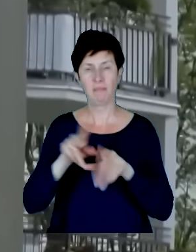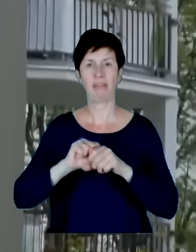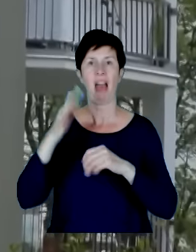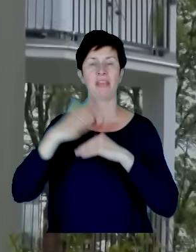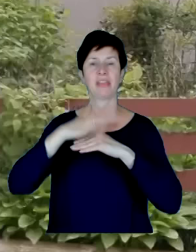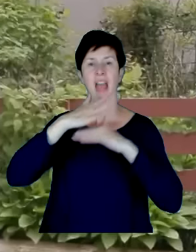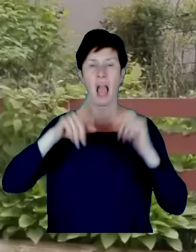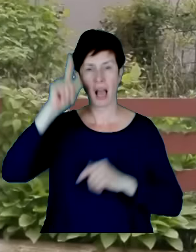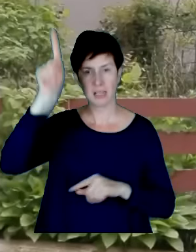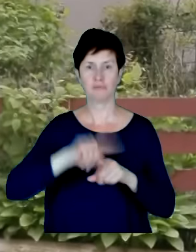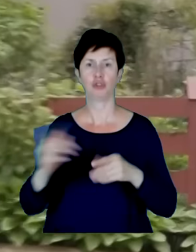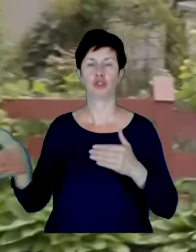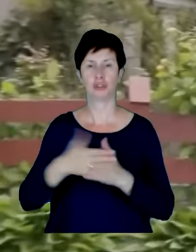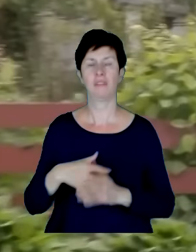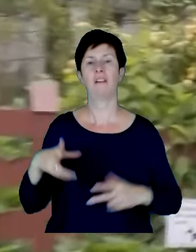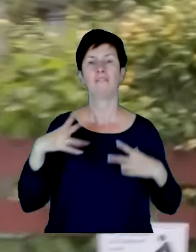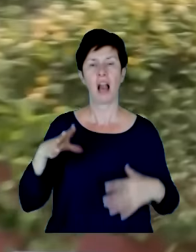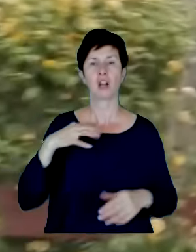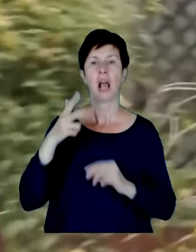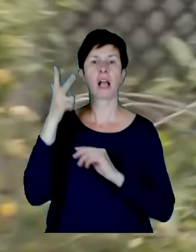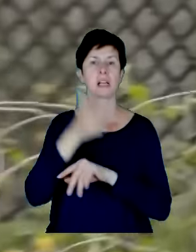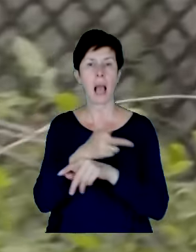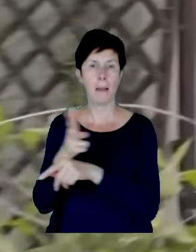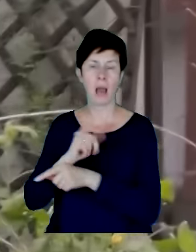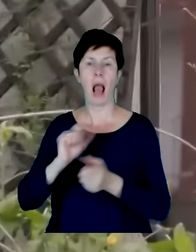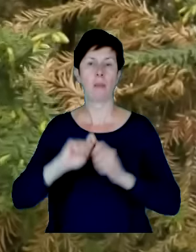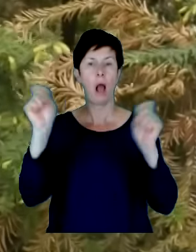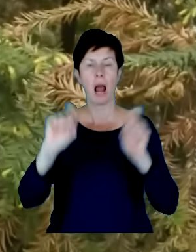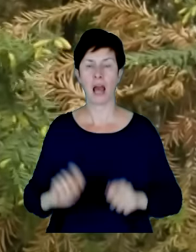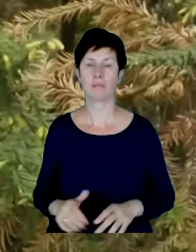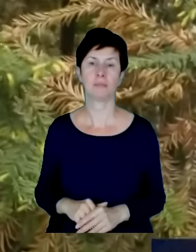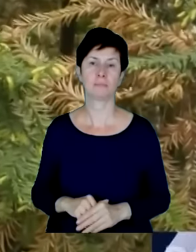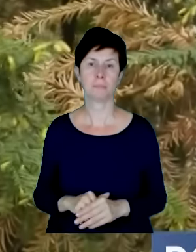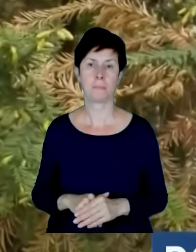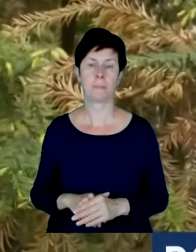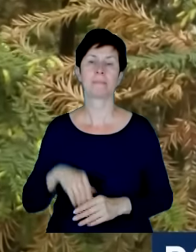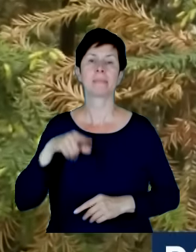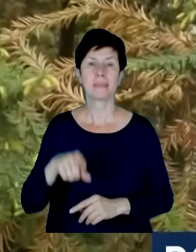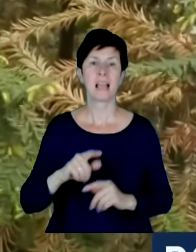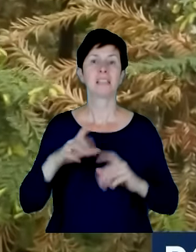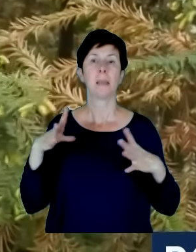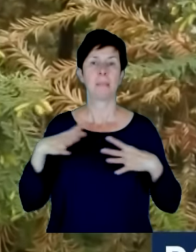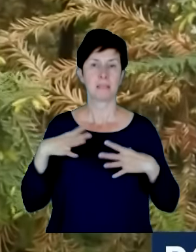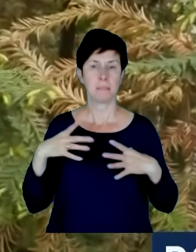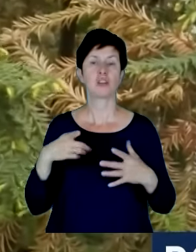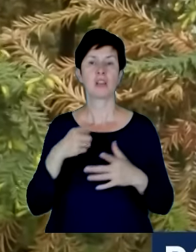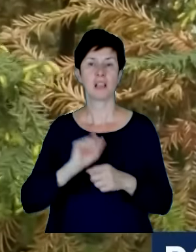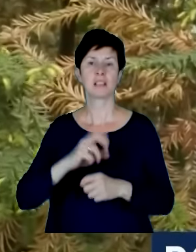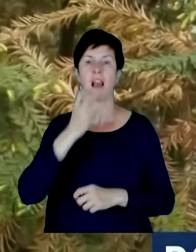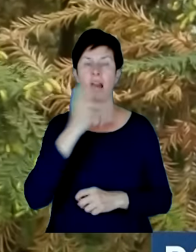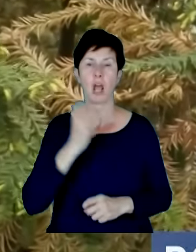patentem na złodzieja jest instalacja kamer monitorujących lub alarmów tego typu zabezpieczenia są także elektroniczne